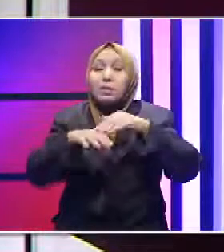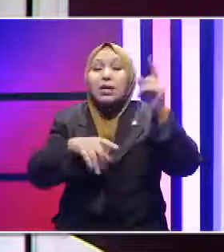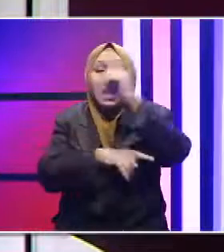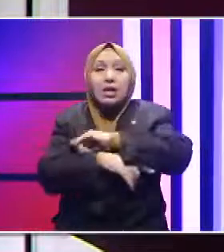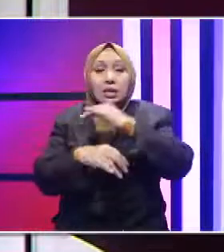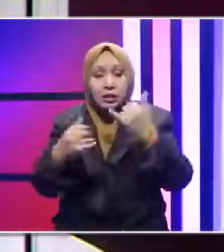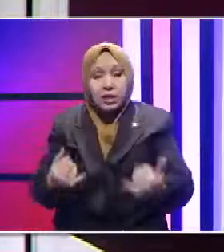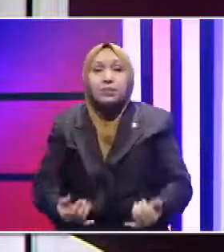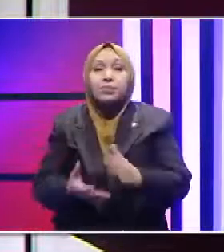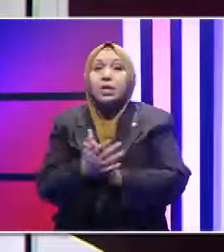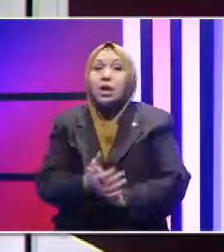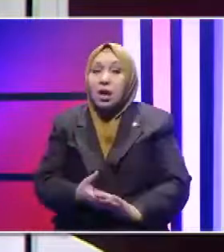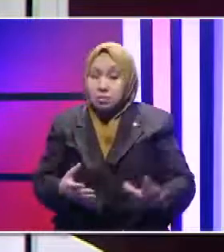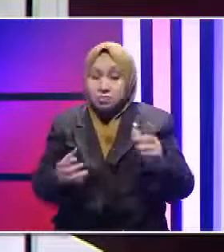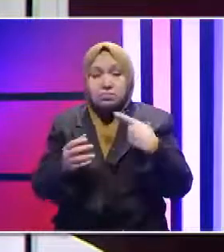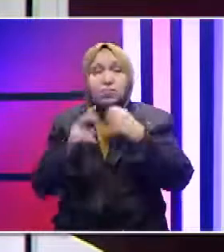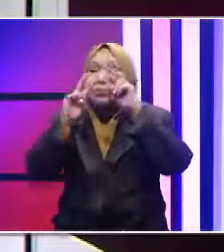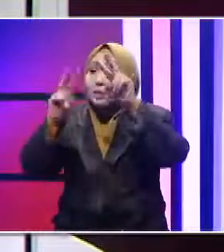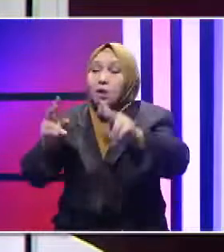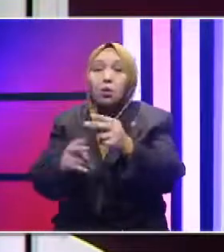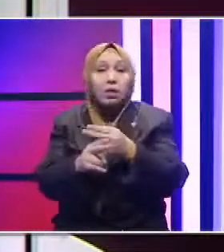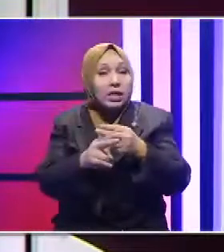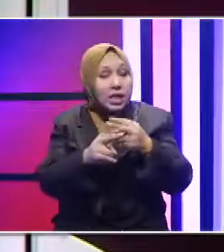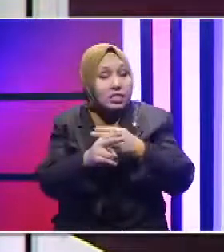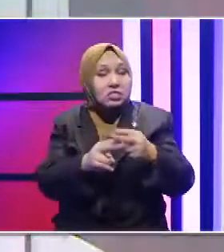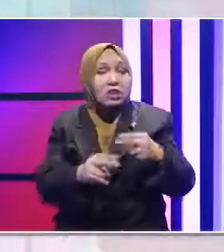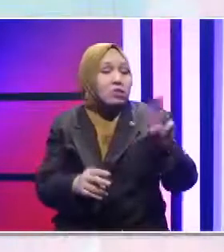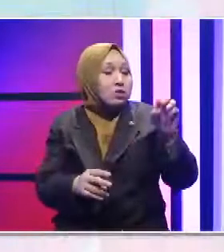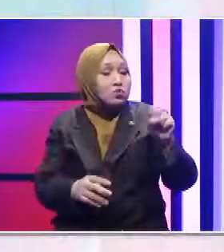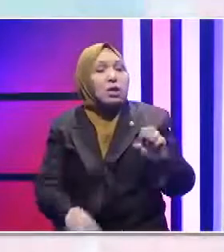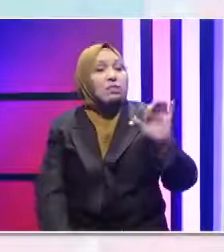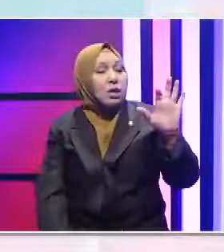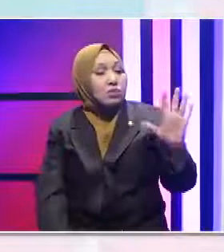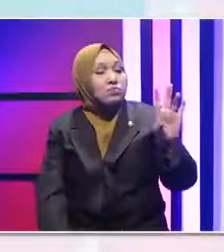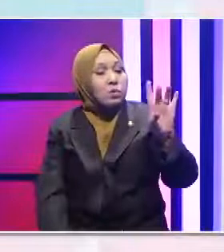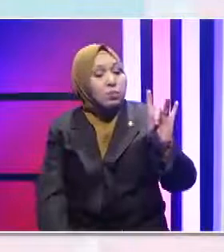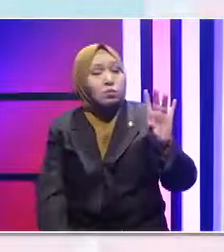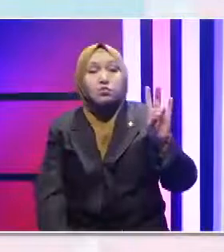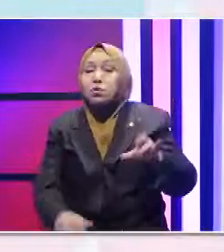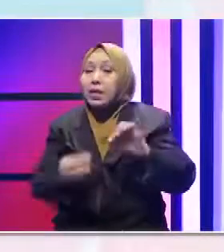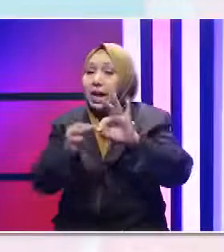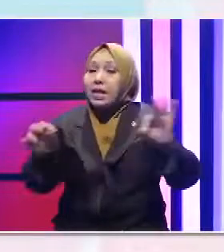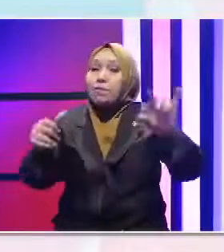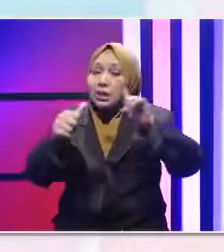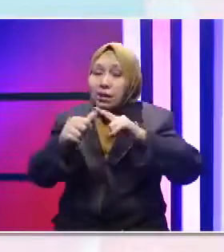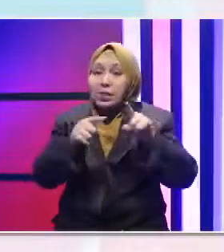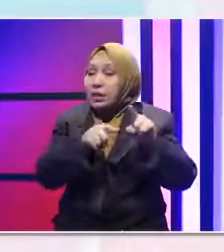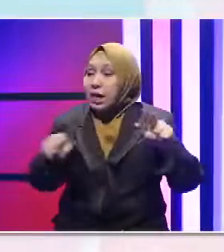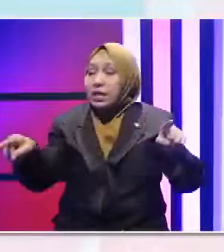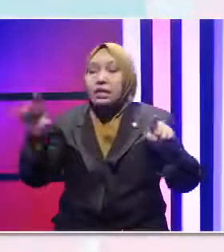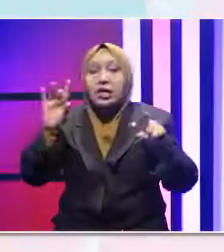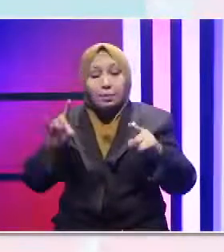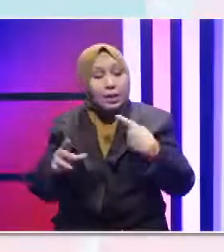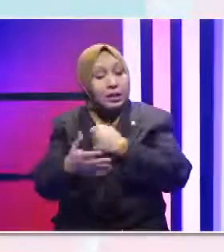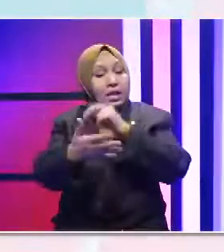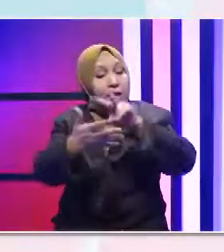zidni ilma. Sama-sama kita saksikan sinopsis ringkasan halaman 587. Pada ayat yang pertama hingga ayat yang ke-8 yang kita akan